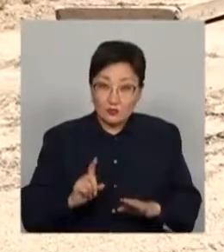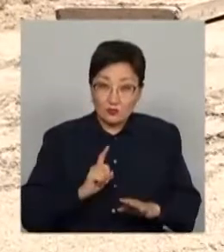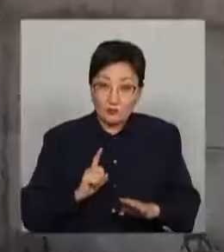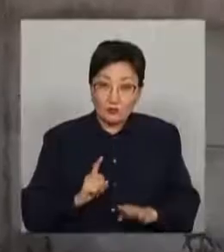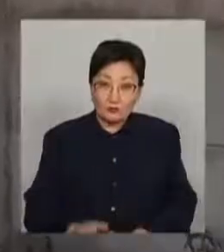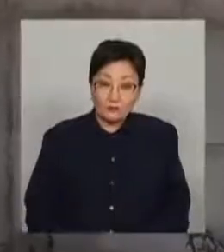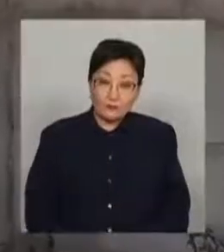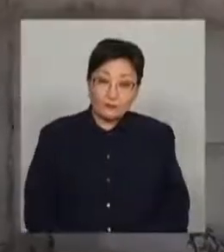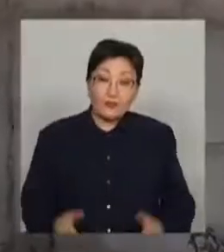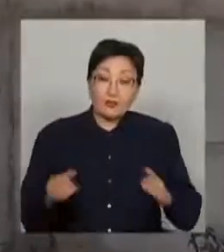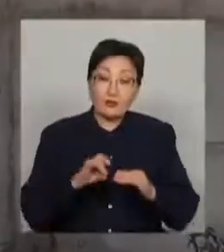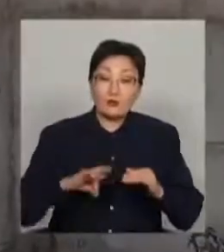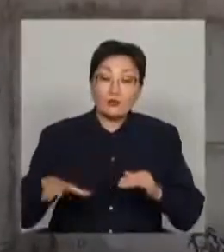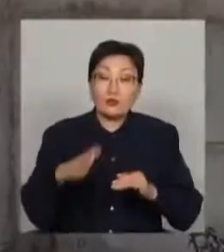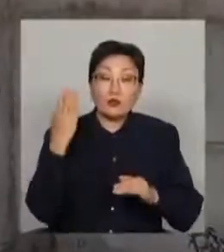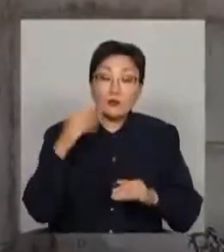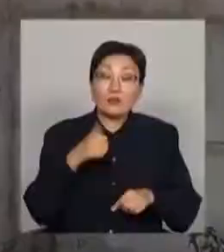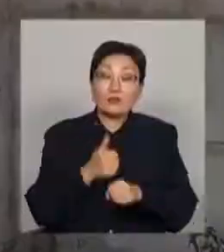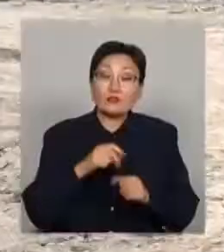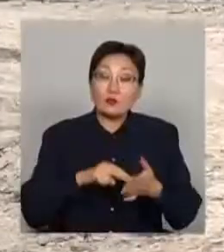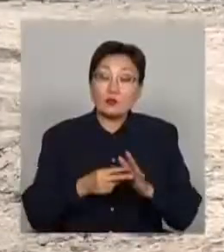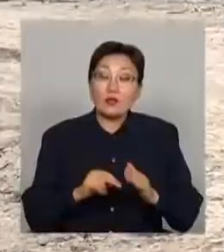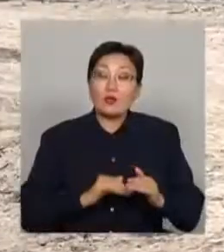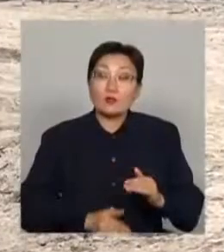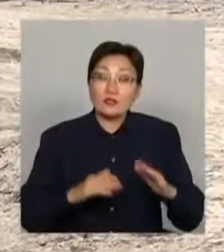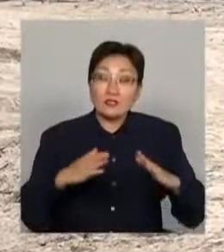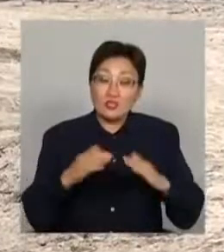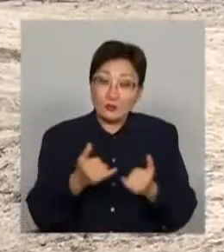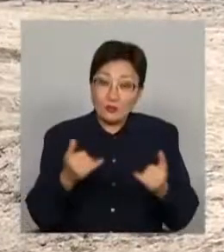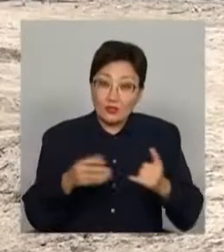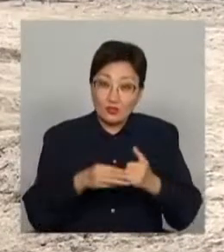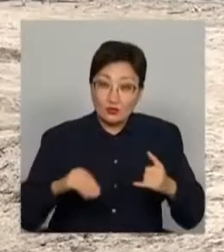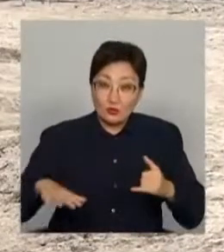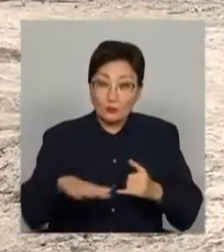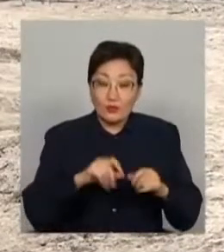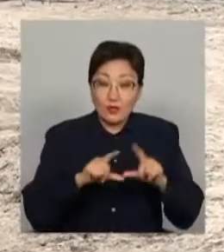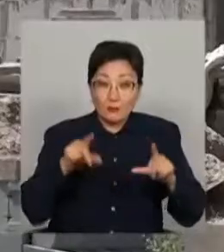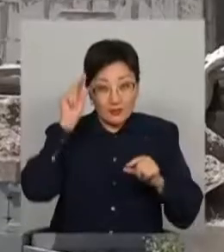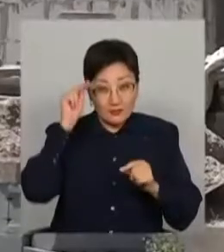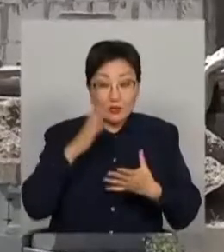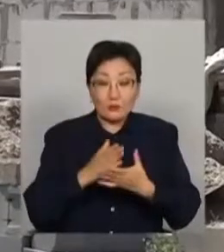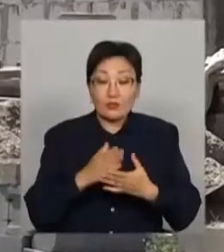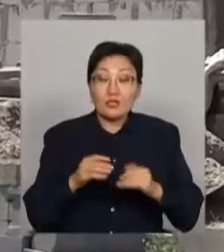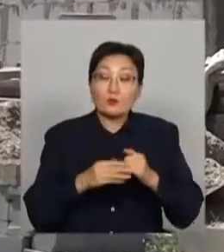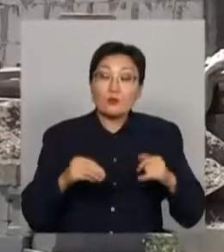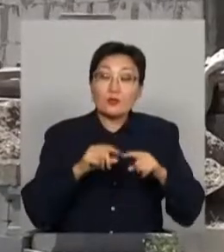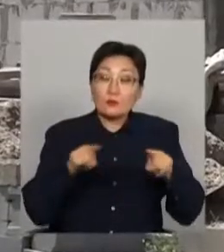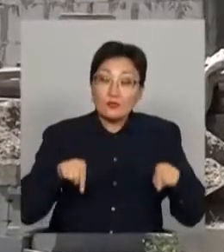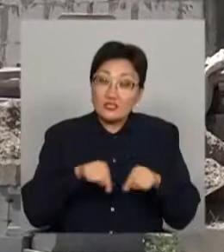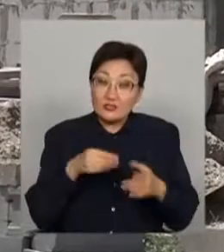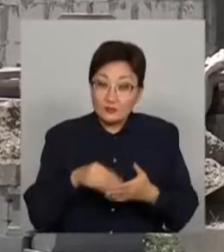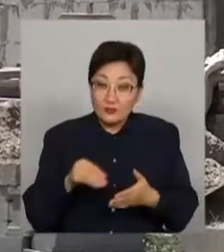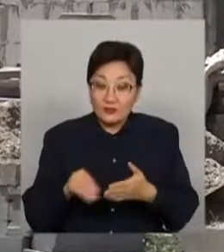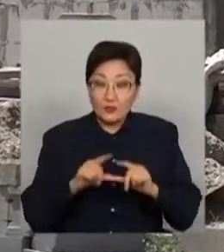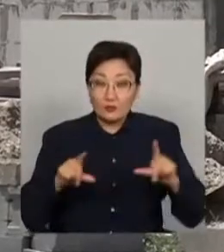отыр. Шағын ауданның бұрынғы бас жоспарында жекеменшік үй салуға арналған жер мен мектеп көрсетілген. Жер сатып алған жұртта дәл сол